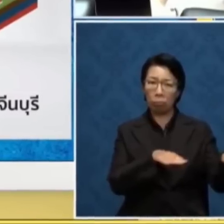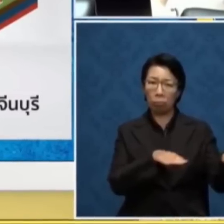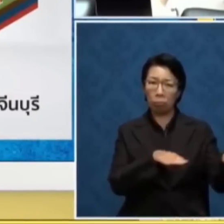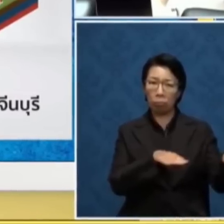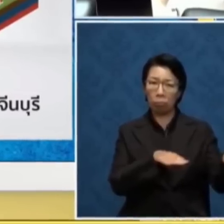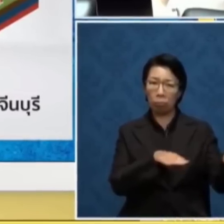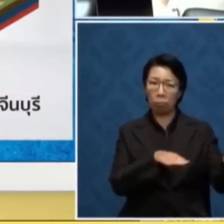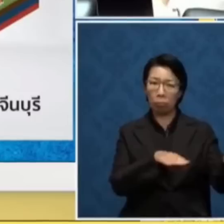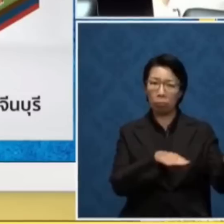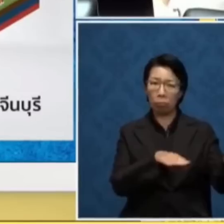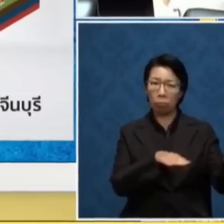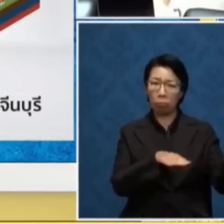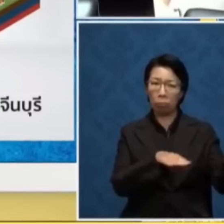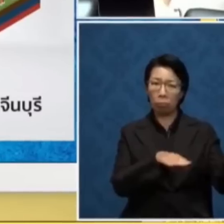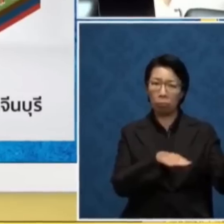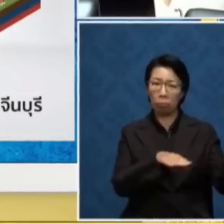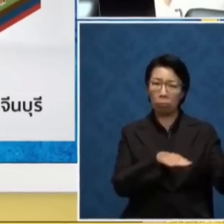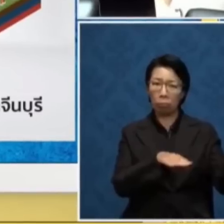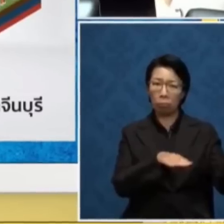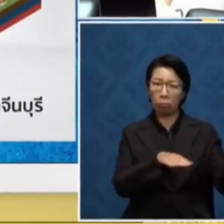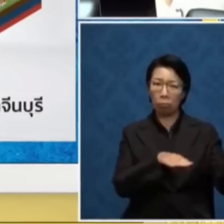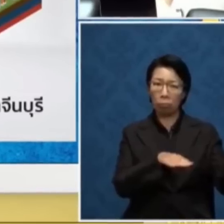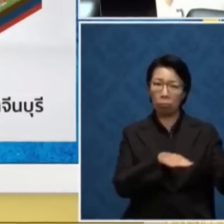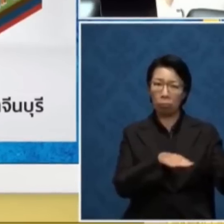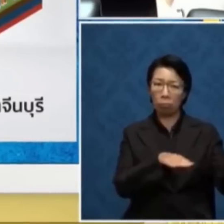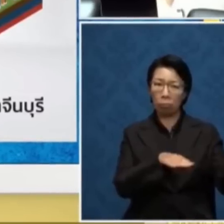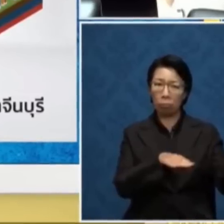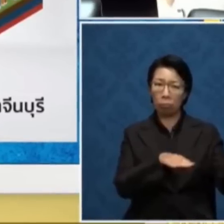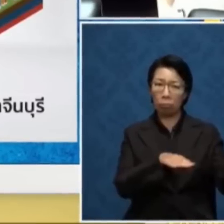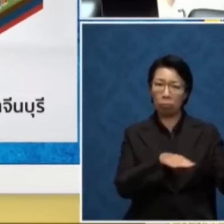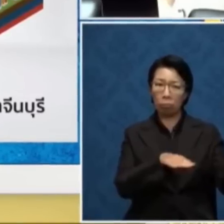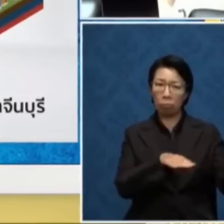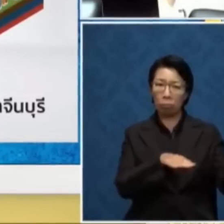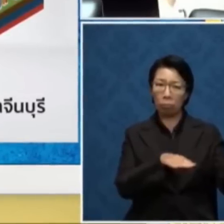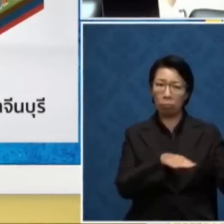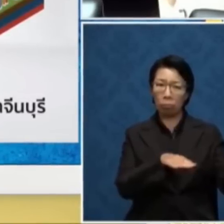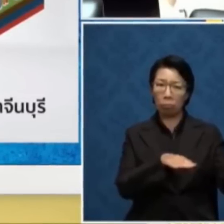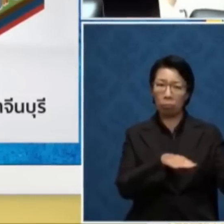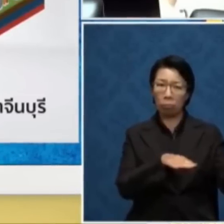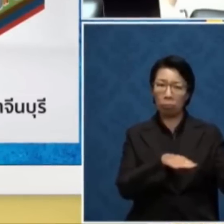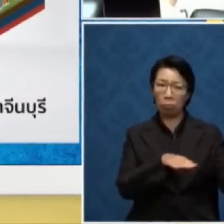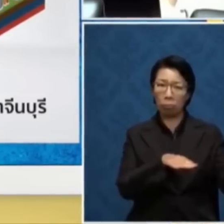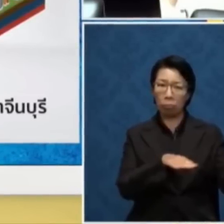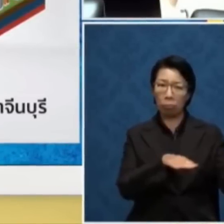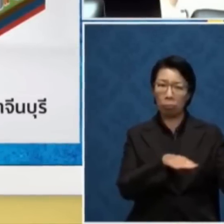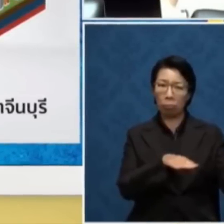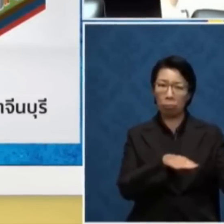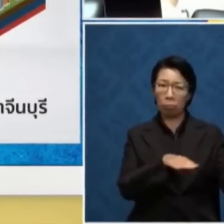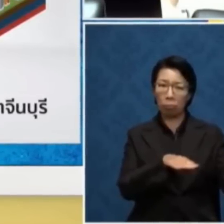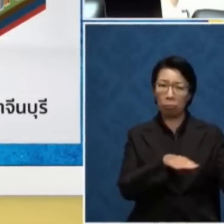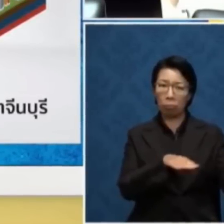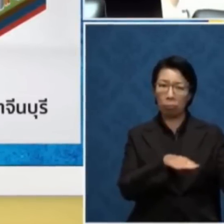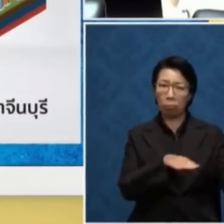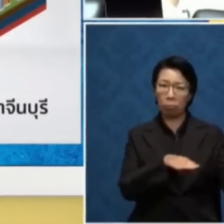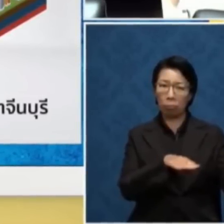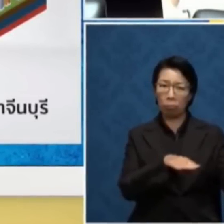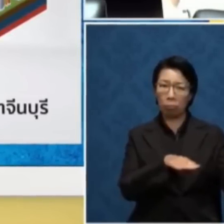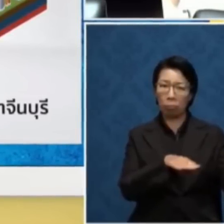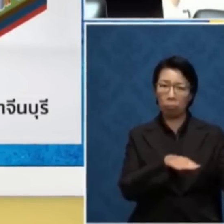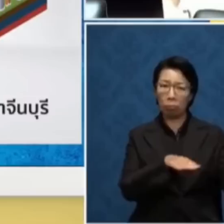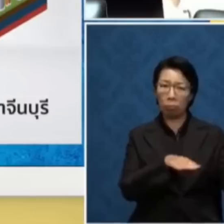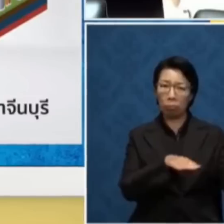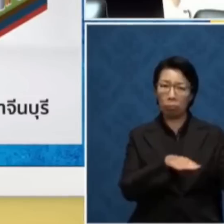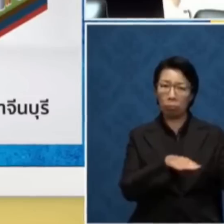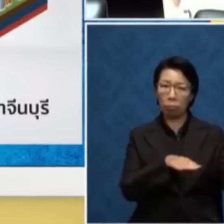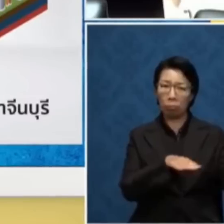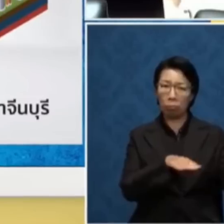อบรับซื้อจากการไฟฟ้าฝ่ายจำหน่ายและไม่มีลักษณะต้องห้ามเช่นเป็นโครงการที่มีสัญญาซื้อขายไฟฟ้